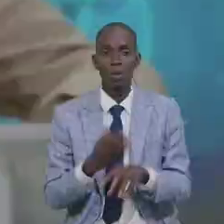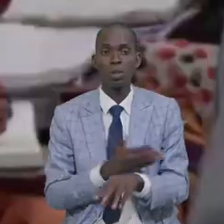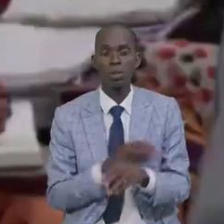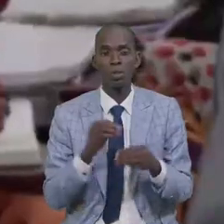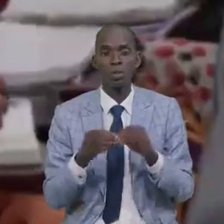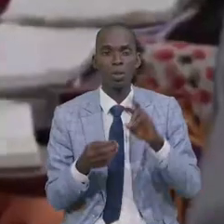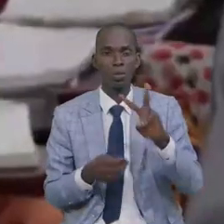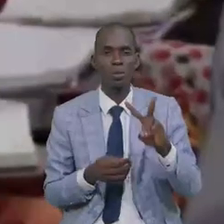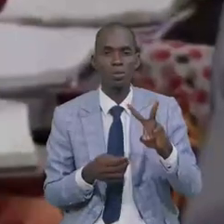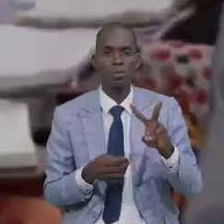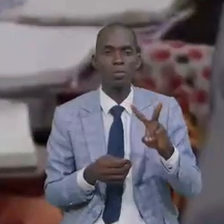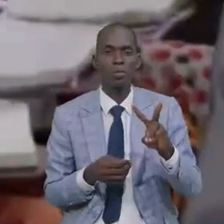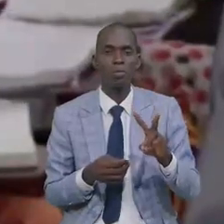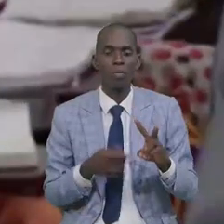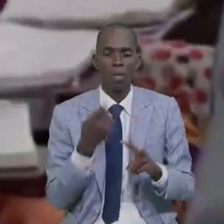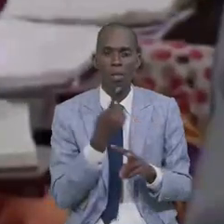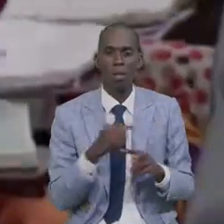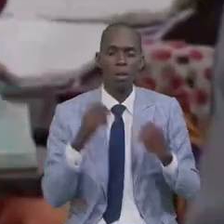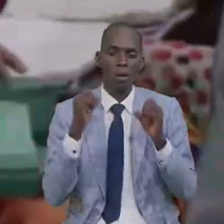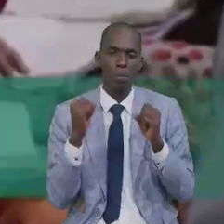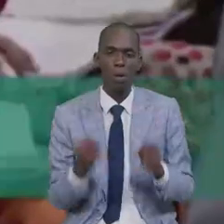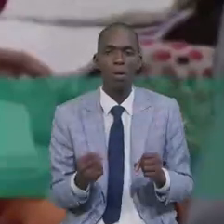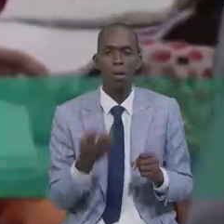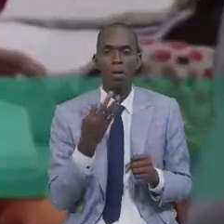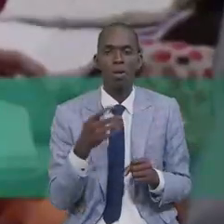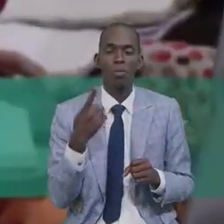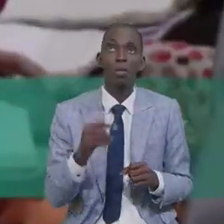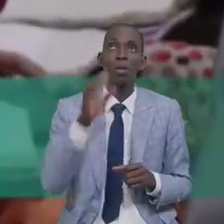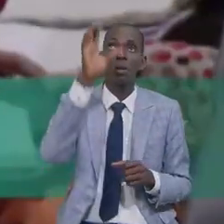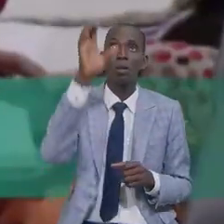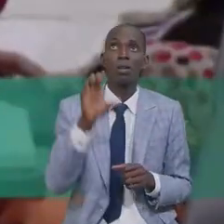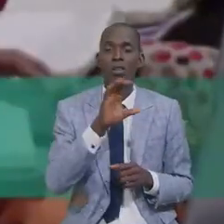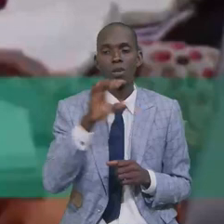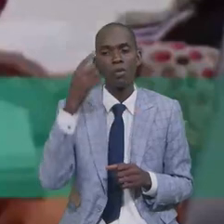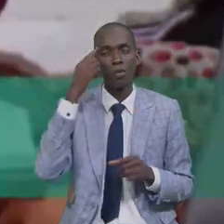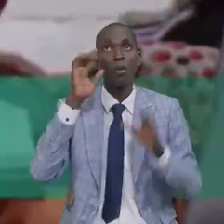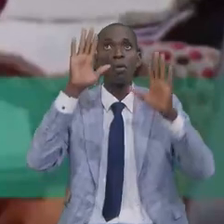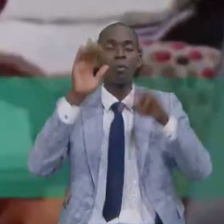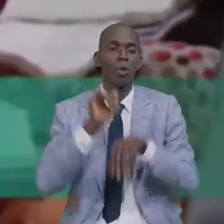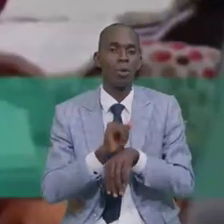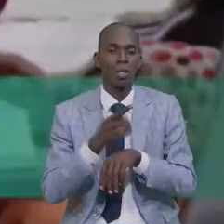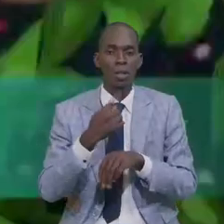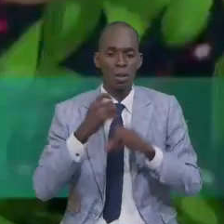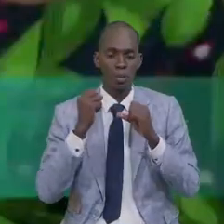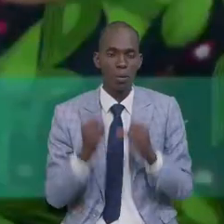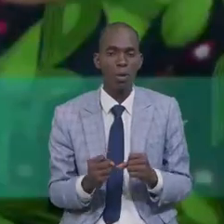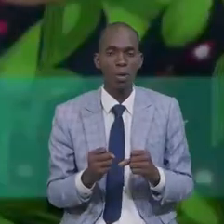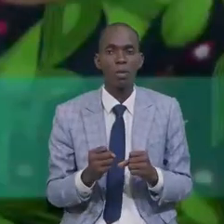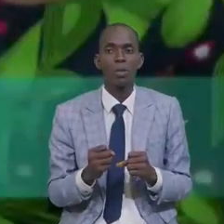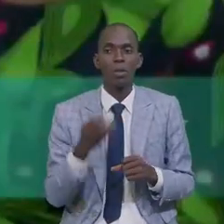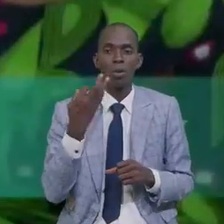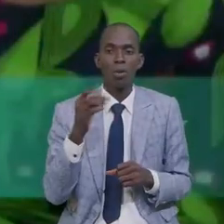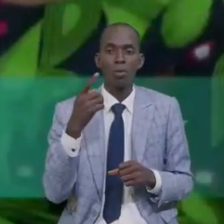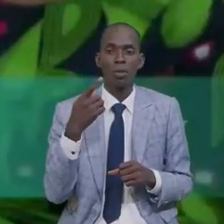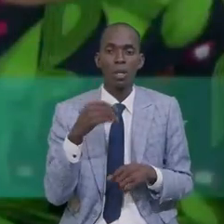Deuxième élément, la puissance de la croix pour les miracles. La puissance de